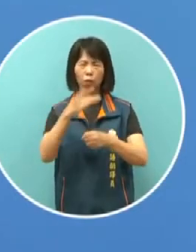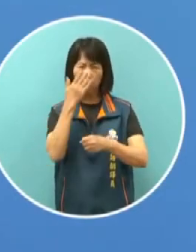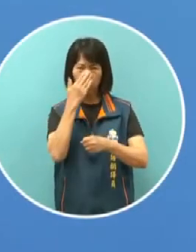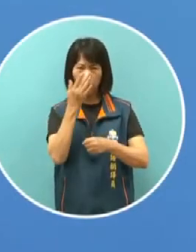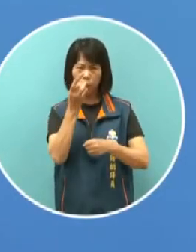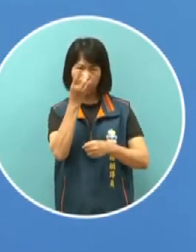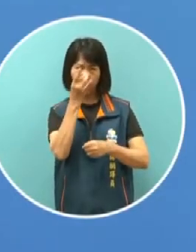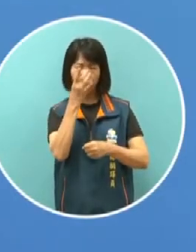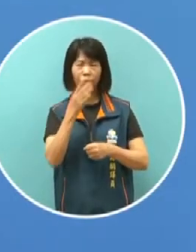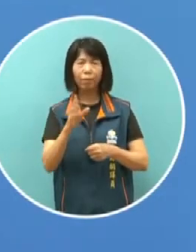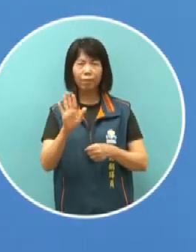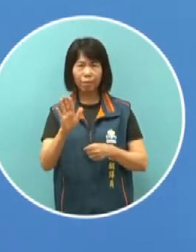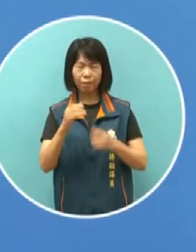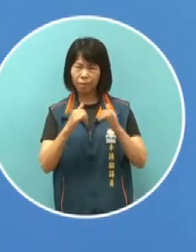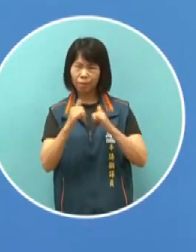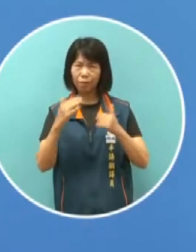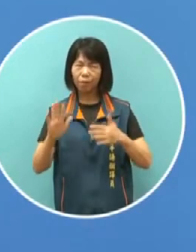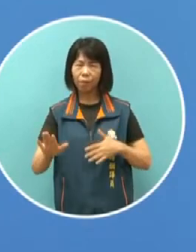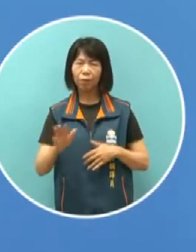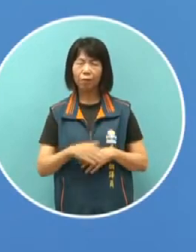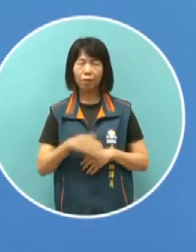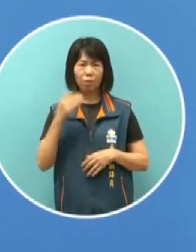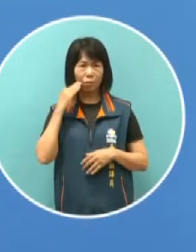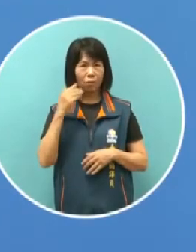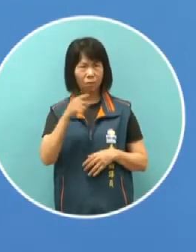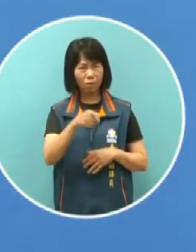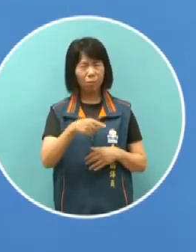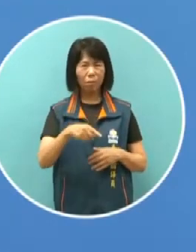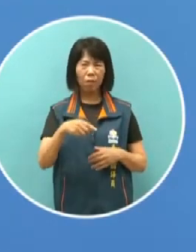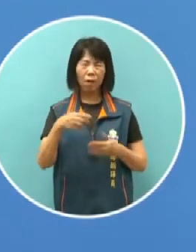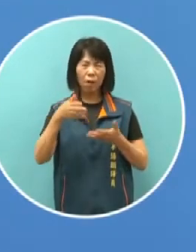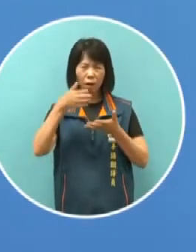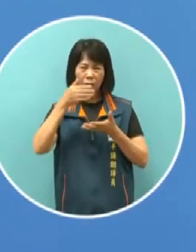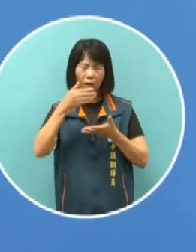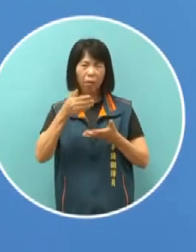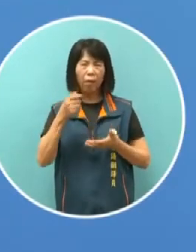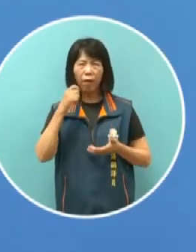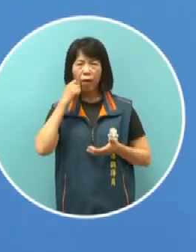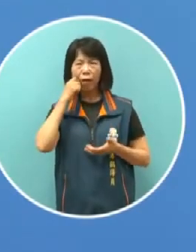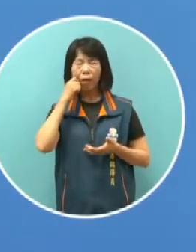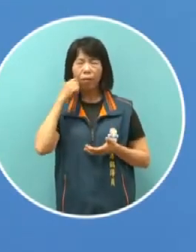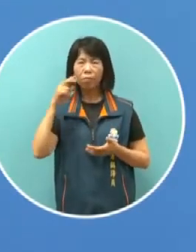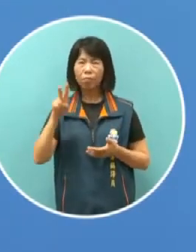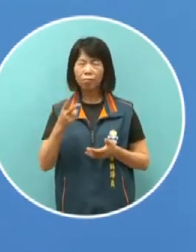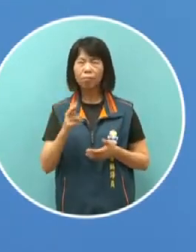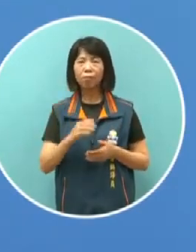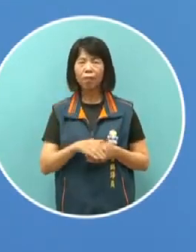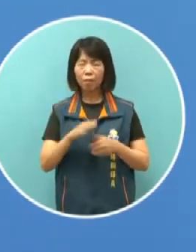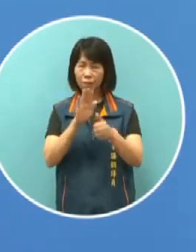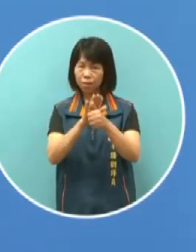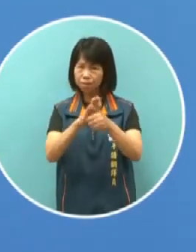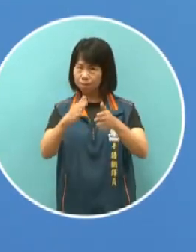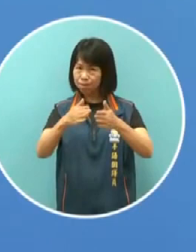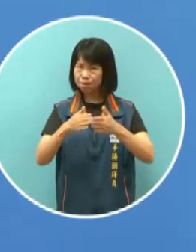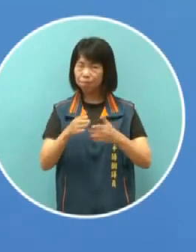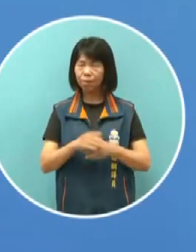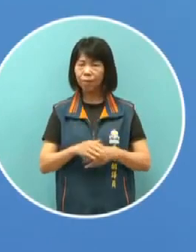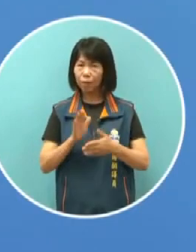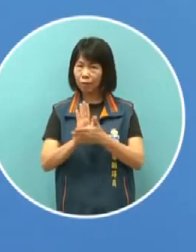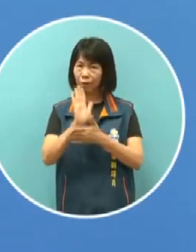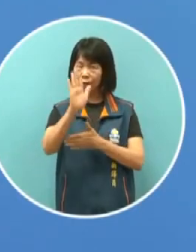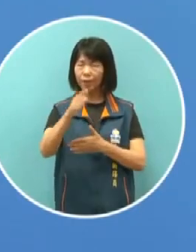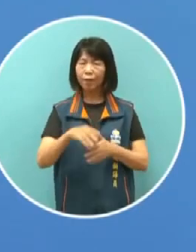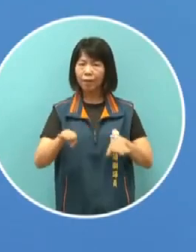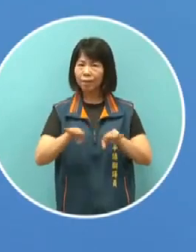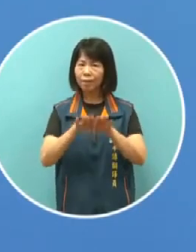我们也希望，如果很辛苦的乡亲，你的三餐不济，或者是需要来协助的，我们未来会